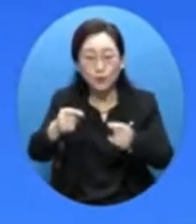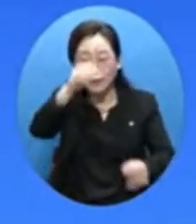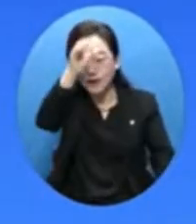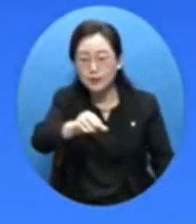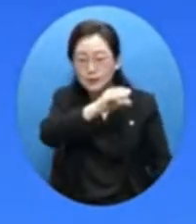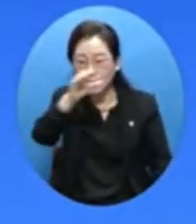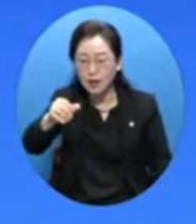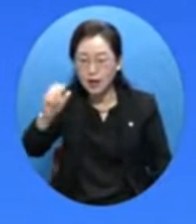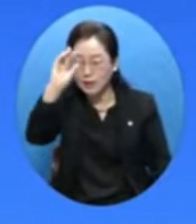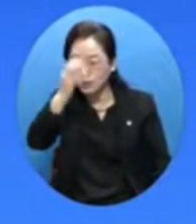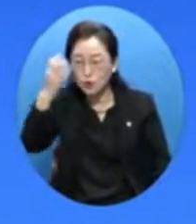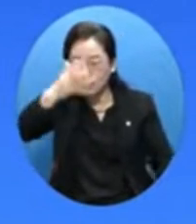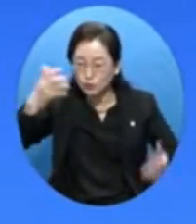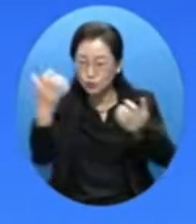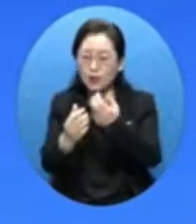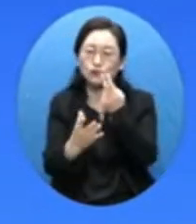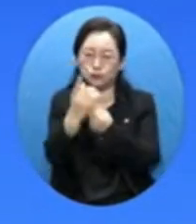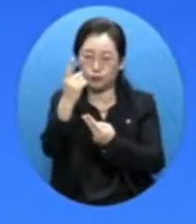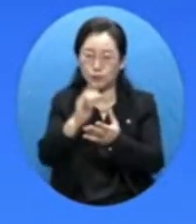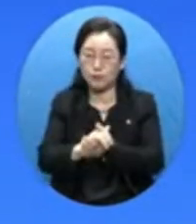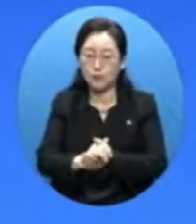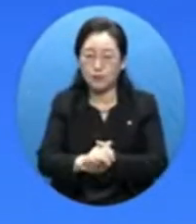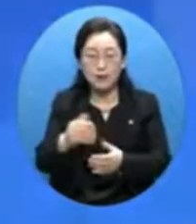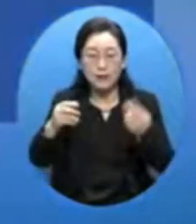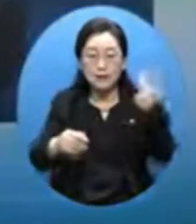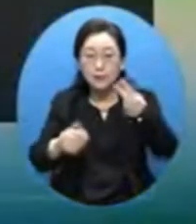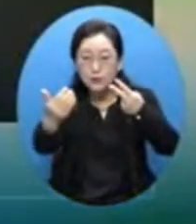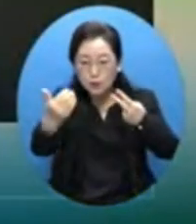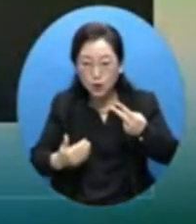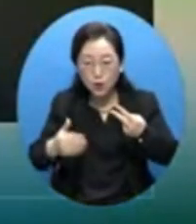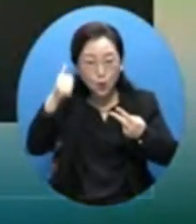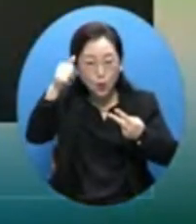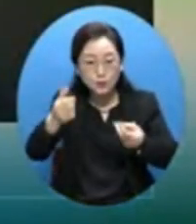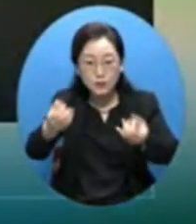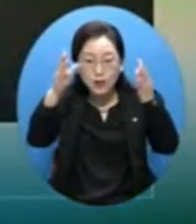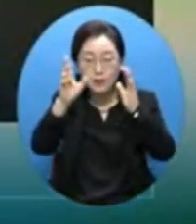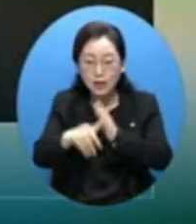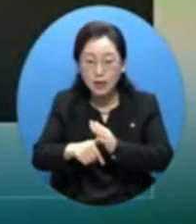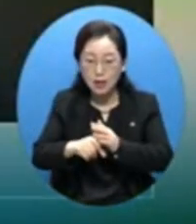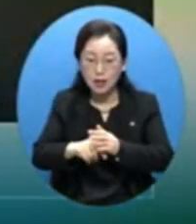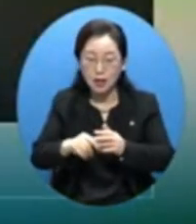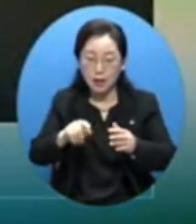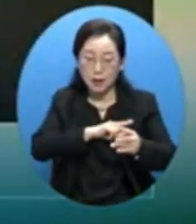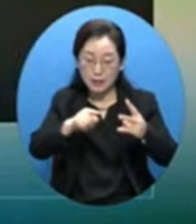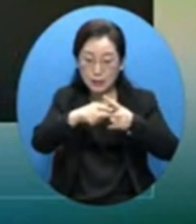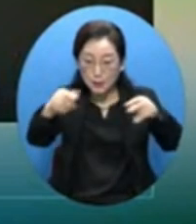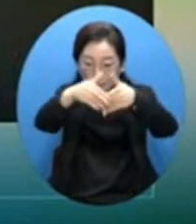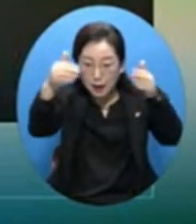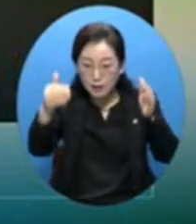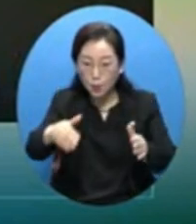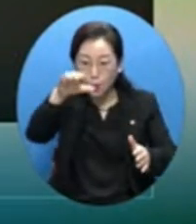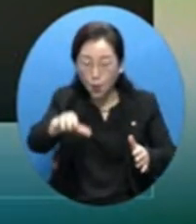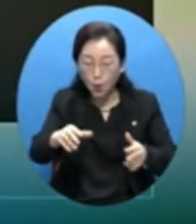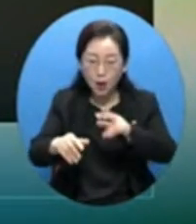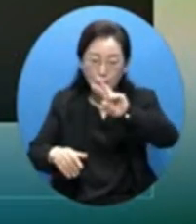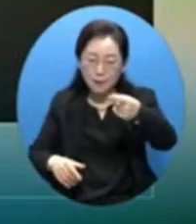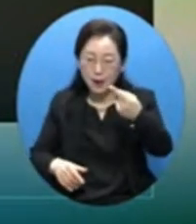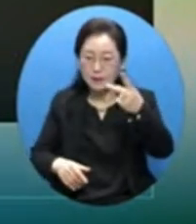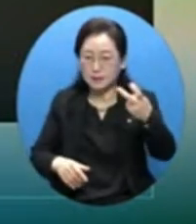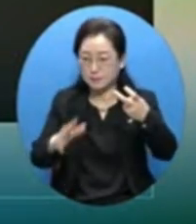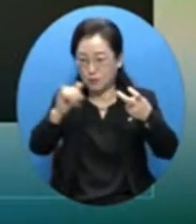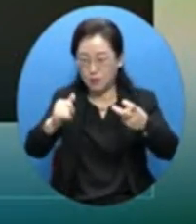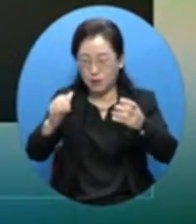충만인 것입니다. 2000년절 오순절날 마가다락방에 성령이 강림했을 때에 120명의 사도들이 성령 받고